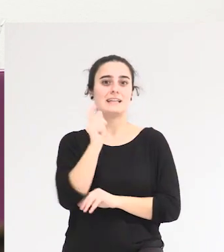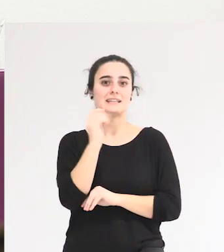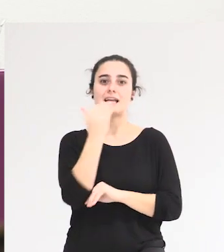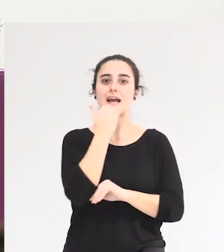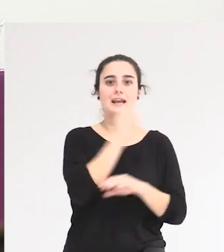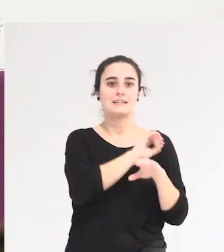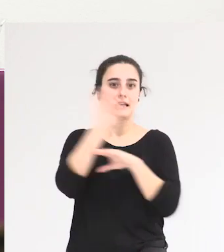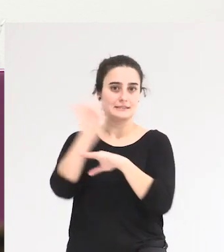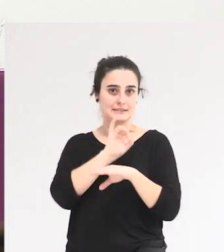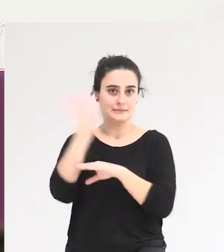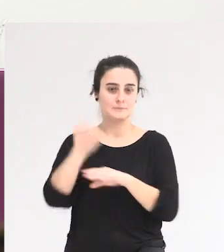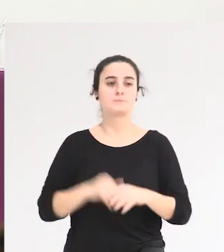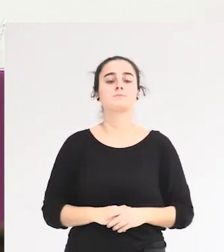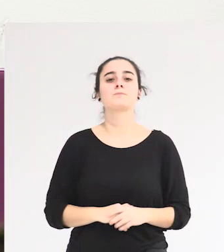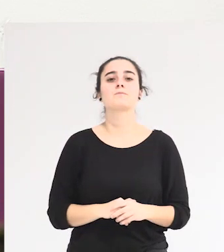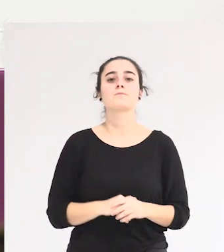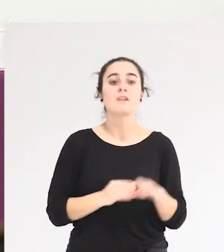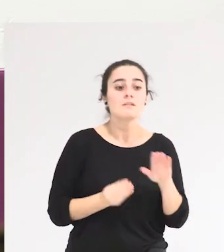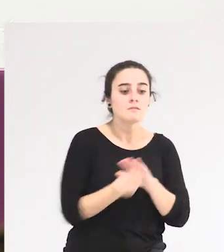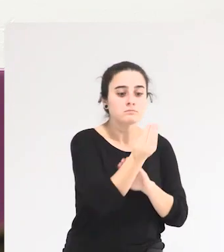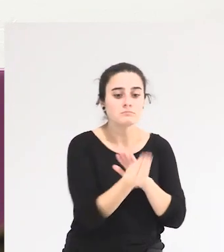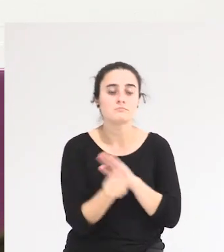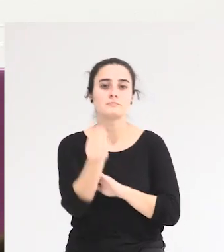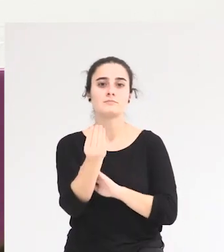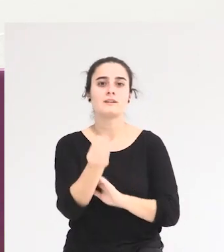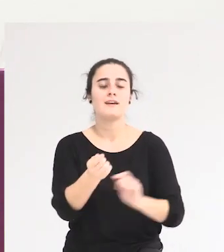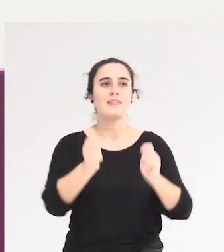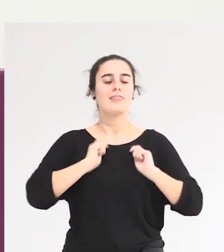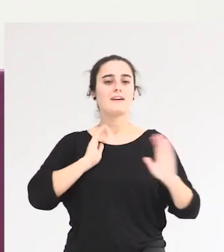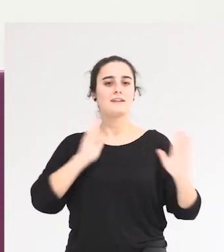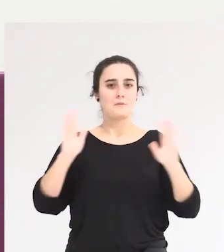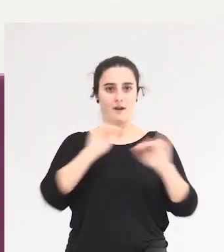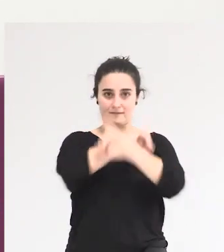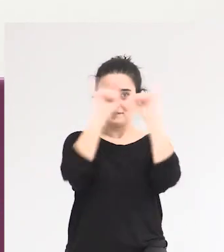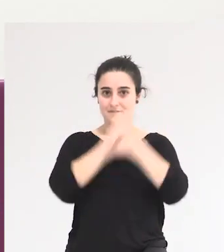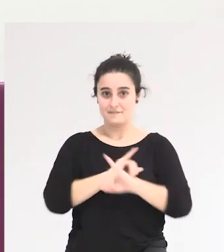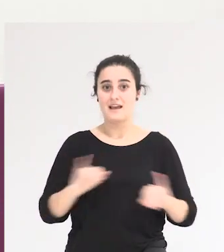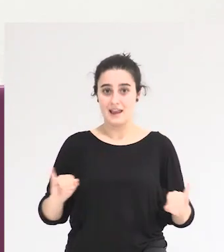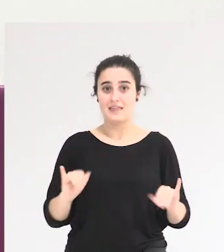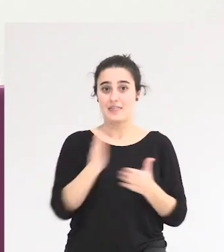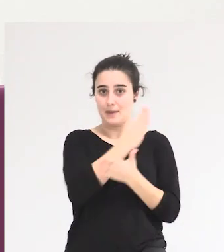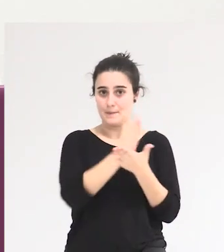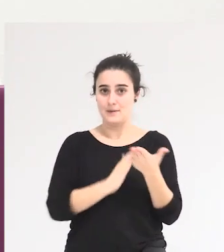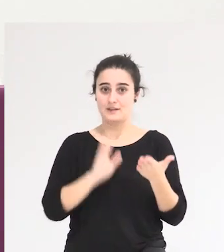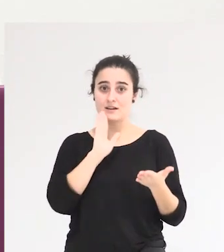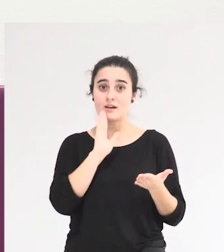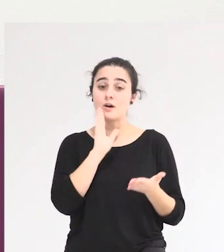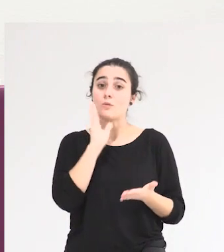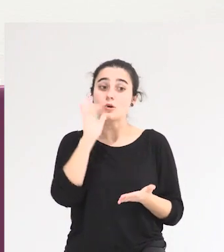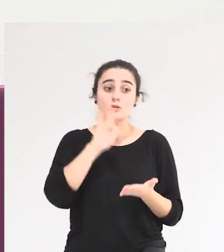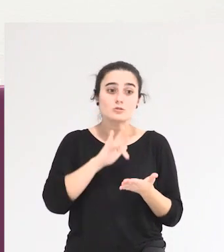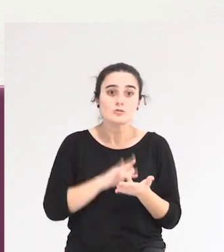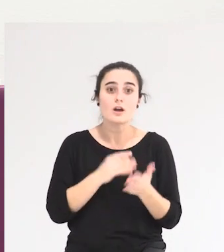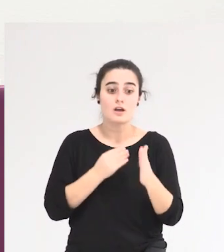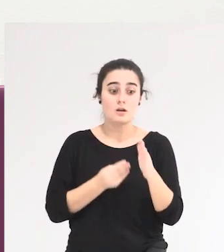gutunetan. Umeen etorrerek, zoriontasun tarte bat ekarri zioten poeta doakabeari, erditze osteko